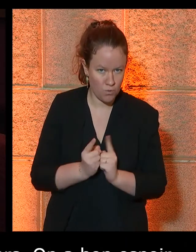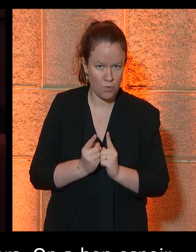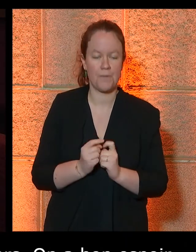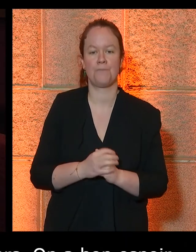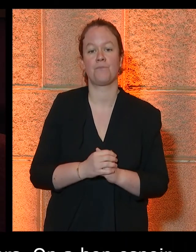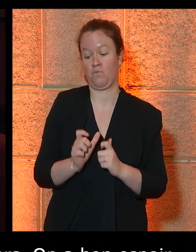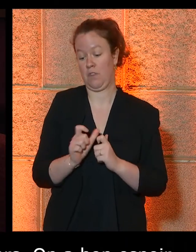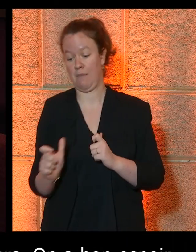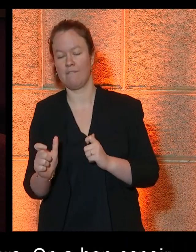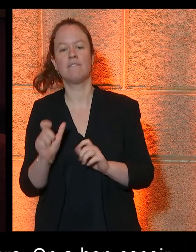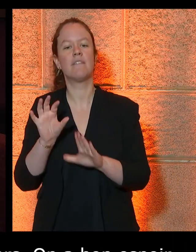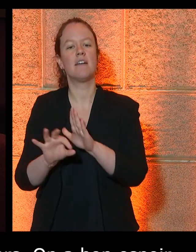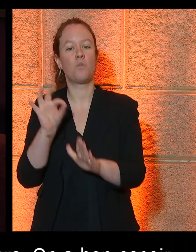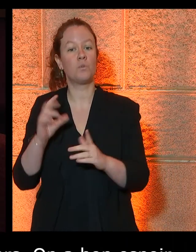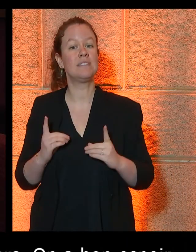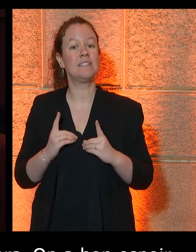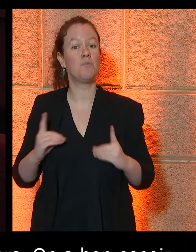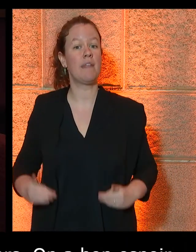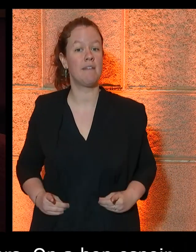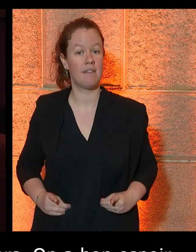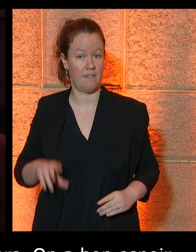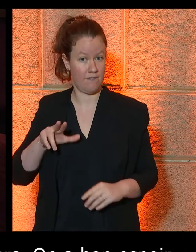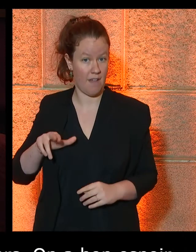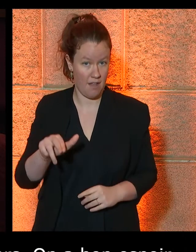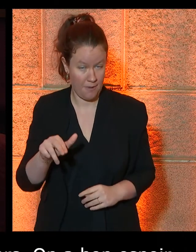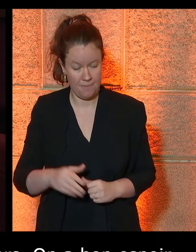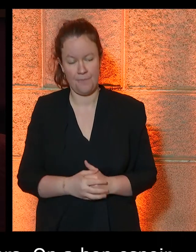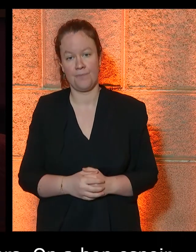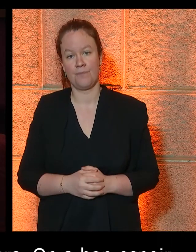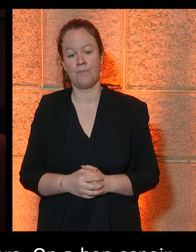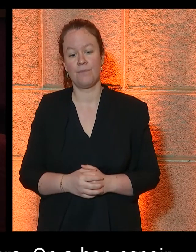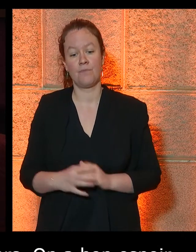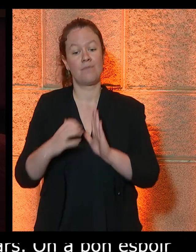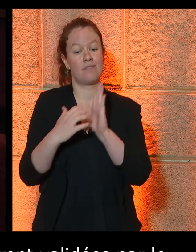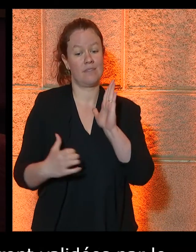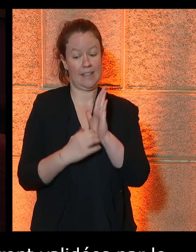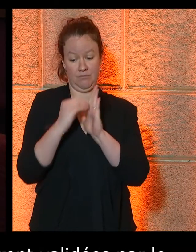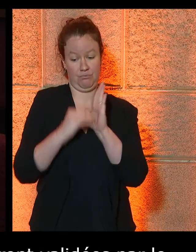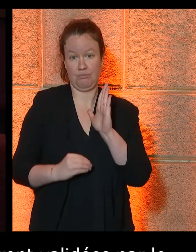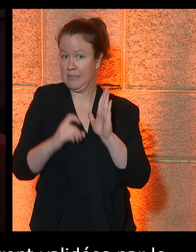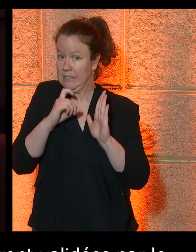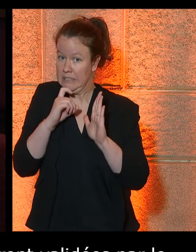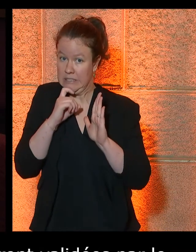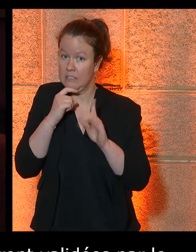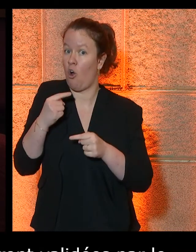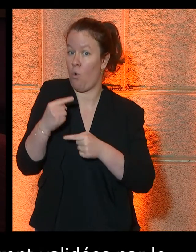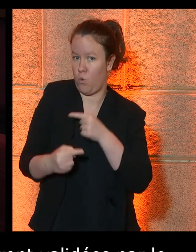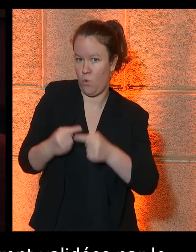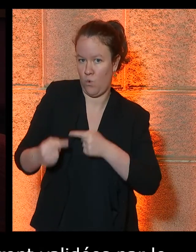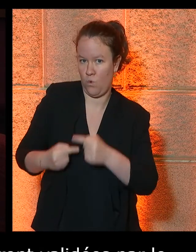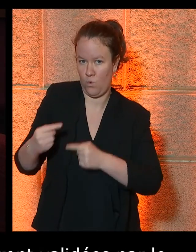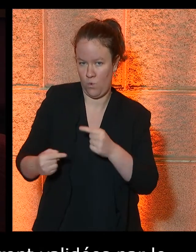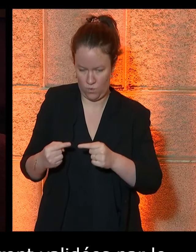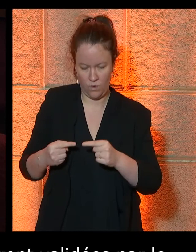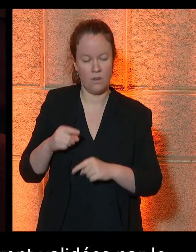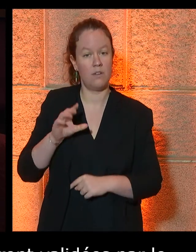élections législatives, puisque à ce stade, le texte de l'ARCOM est en cours de rédaction, mais ce qu'on peut